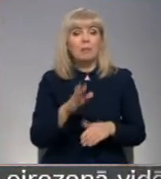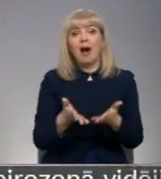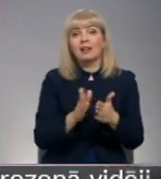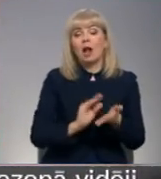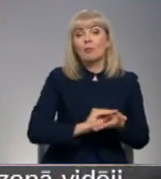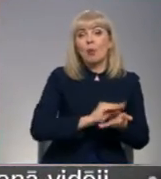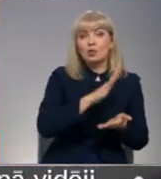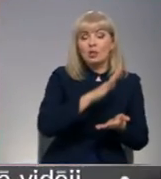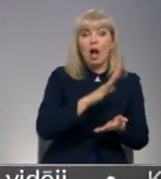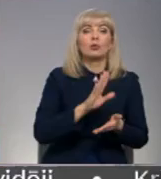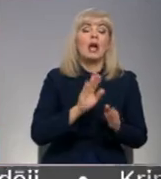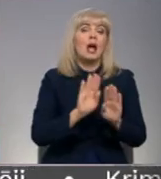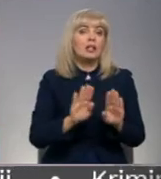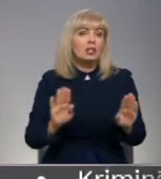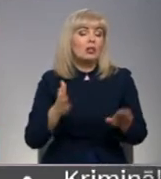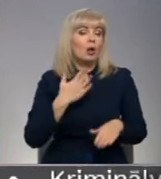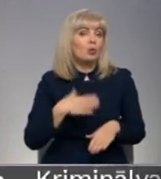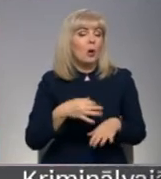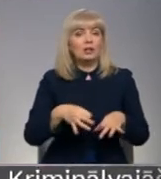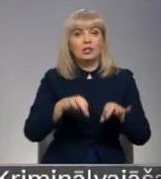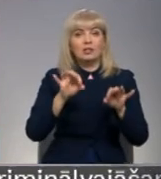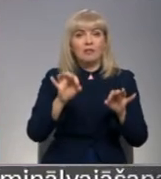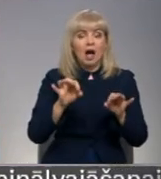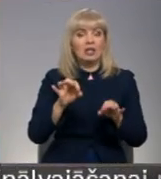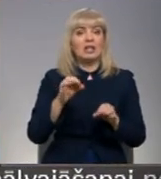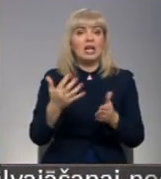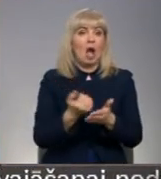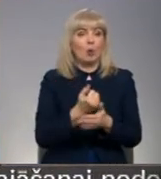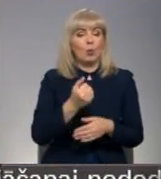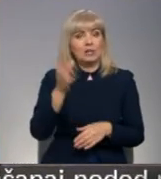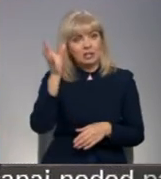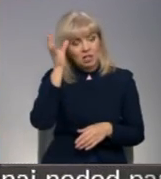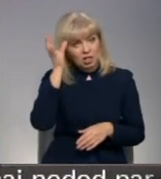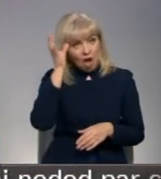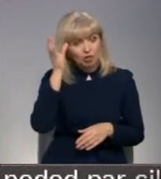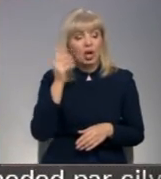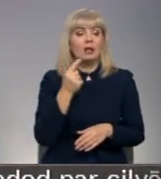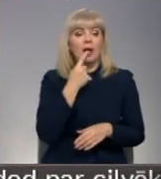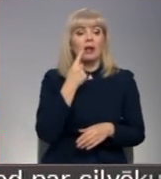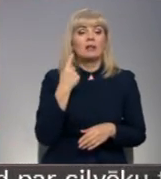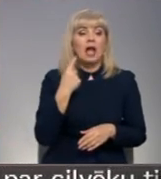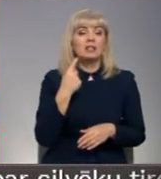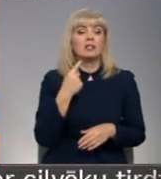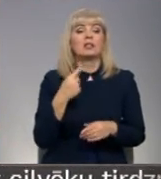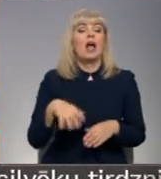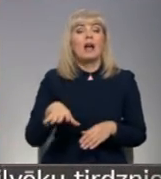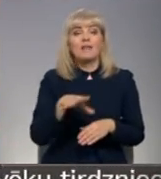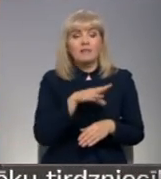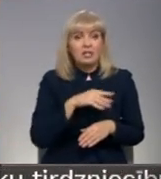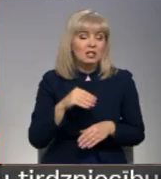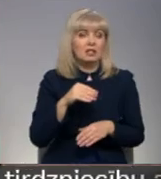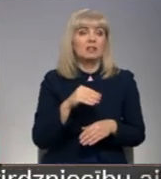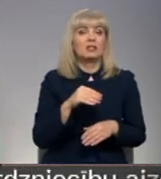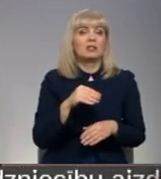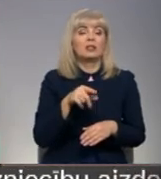bet izstādē esot ļoti svarīga redzesloka paplašināšanai. Nezinājām visas šīs